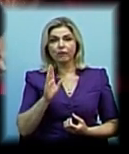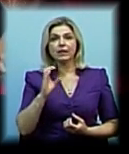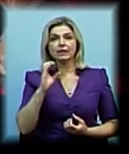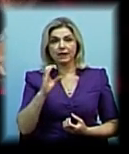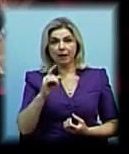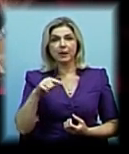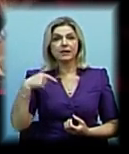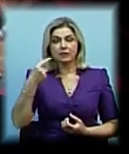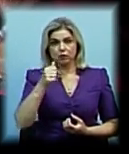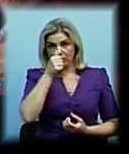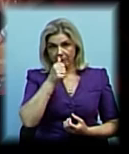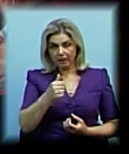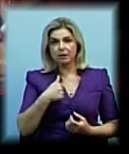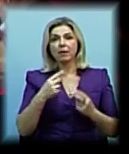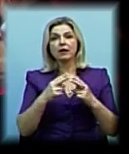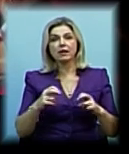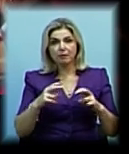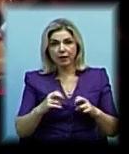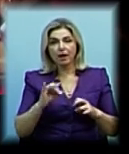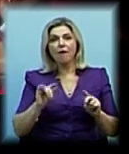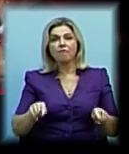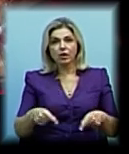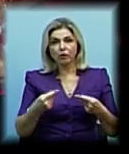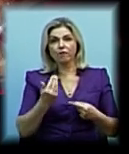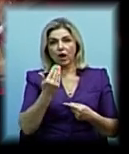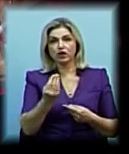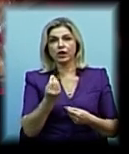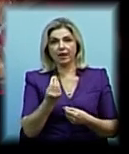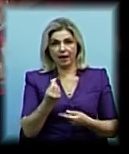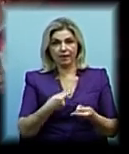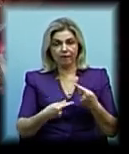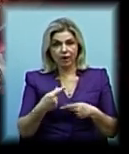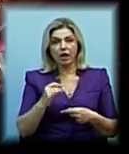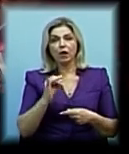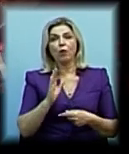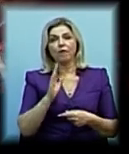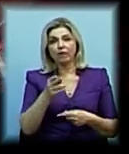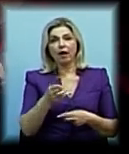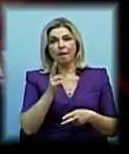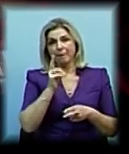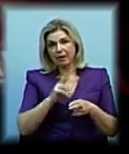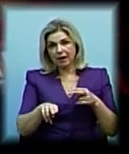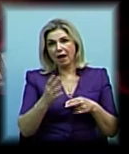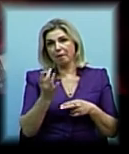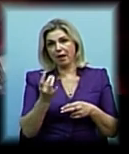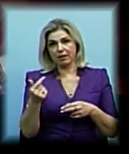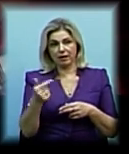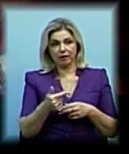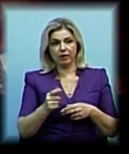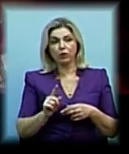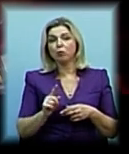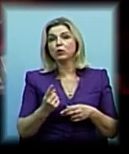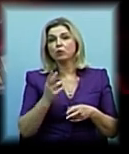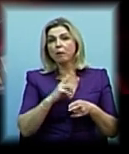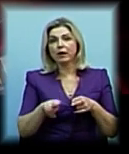следующем месяце мы разберемся, восстановят ваши деньги, вы, в худшем случае вы потеряете 5 рублей. А почему?